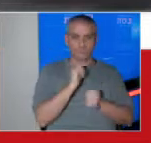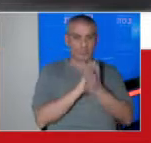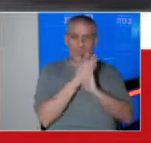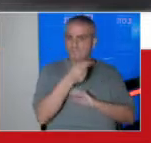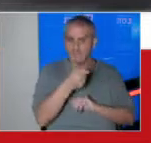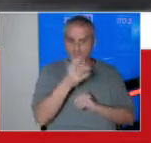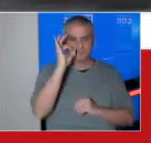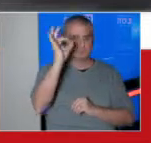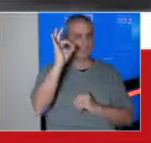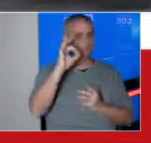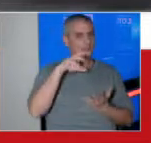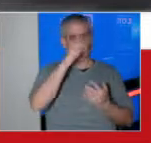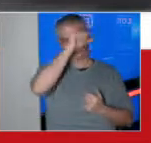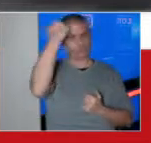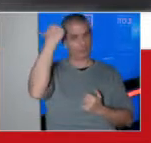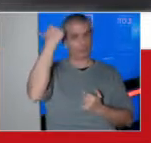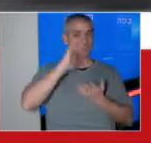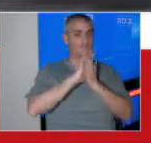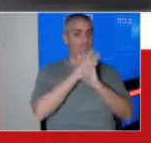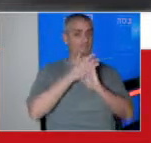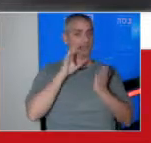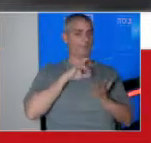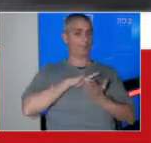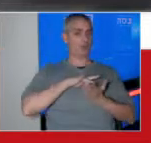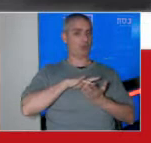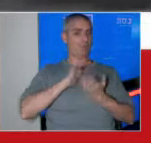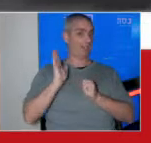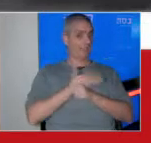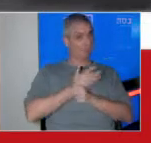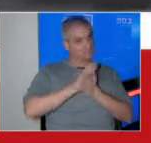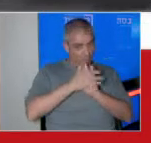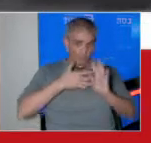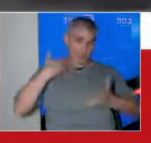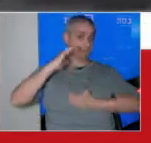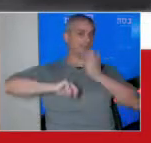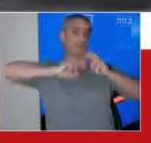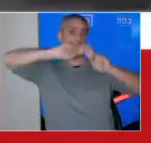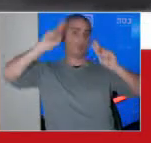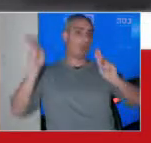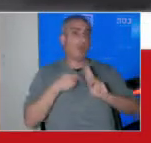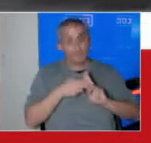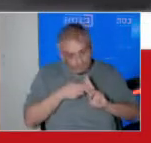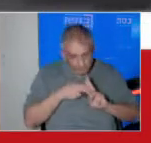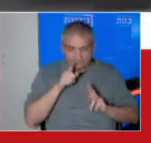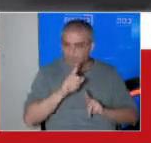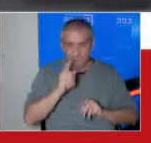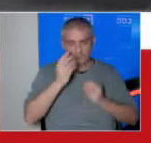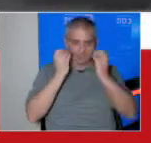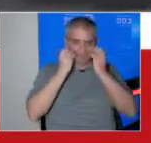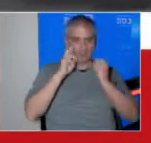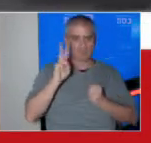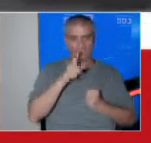חאן אל-אחמר לסמל ולמותג, והפך את זה למקום שלפנות אותו, זה הופך להיות הסתבכות עם כל הקהילה הבינלאומית, זה בנט